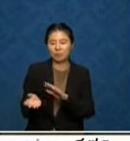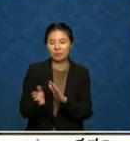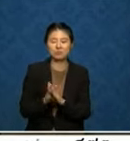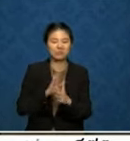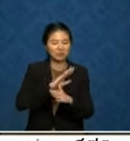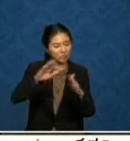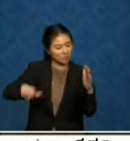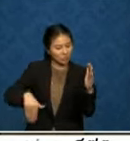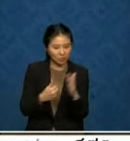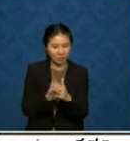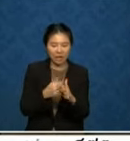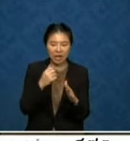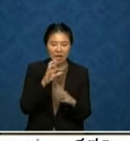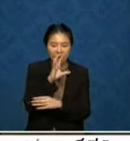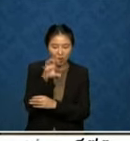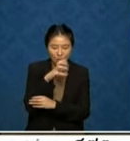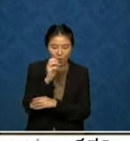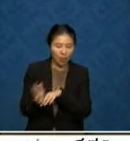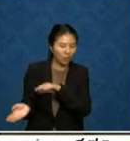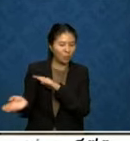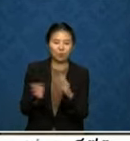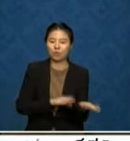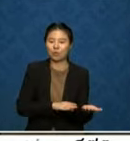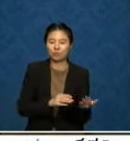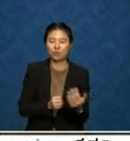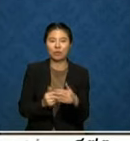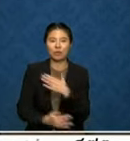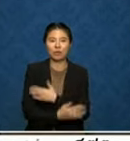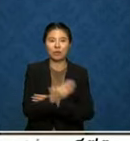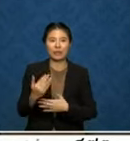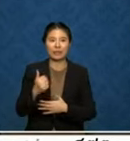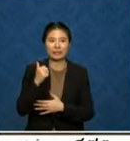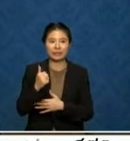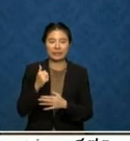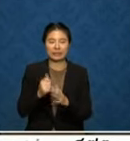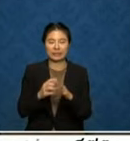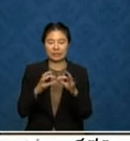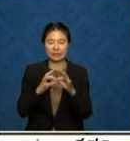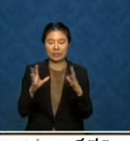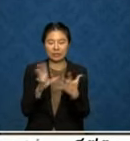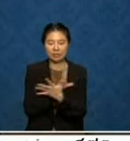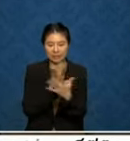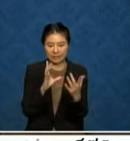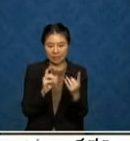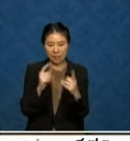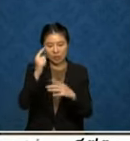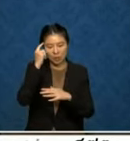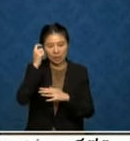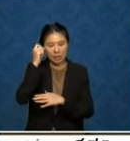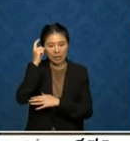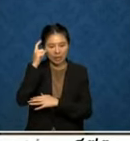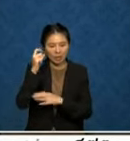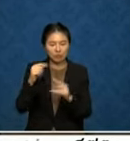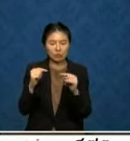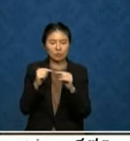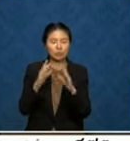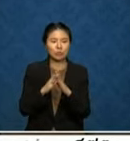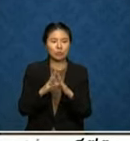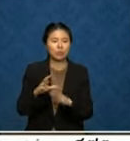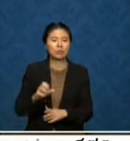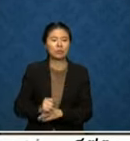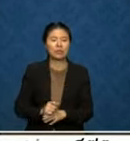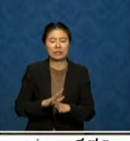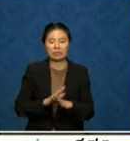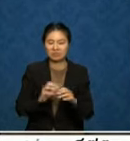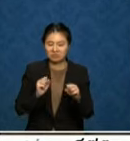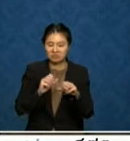ายตรงและแชร์ลูกโซ่แล้วยังเป็นโอกาสที่ดีค่ะในการสร้างคุณค่าทางสังคมเรื่องความโปร่งใสในแวดวงธุรกิจสื่อให้เกิ